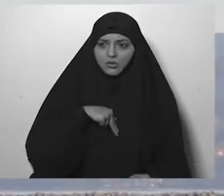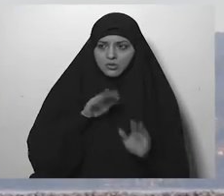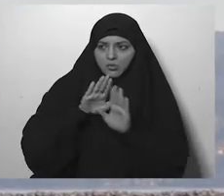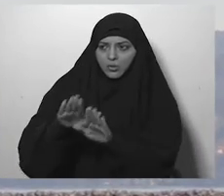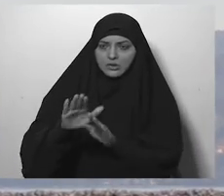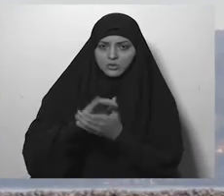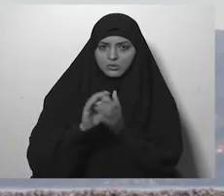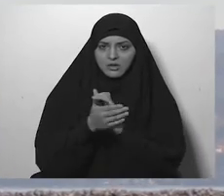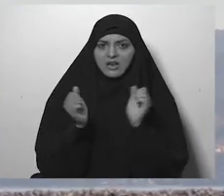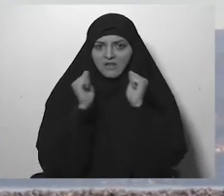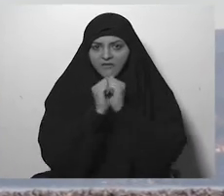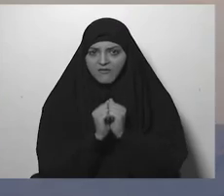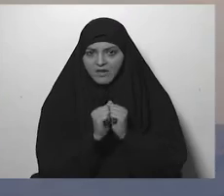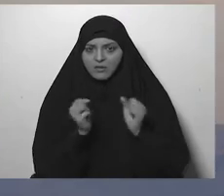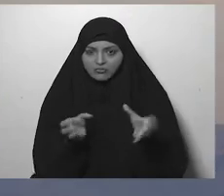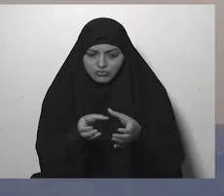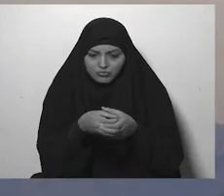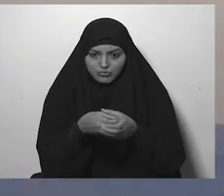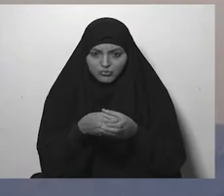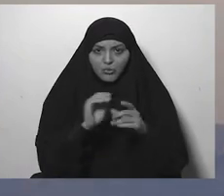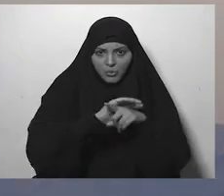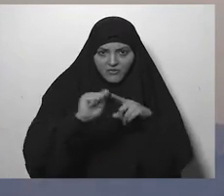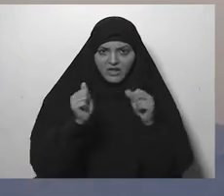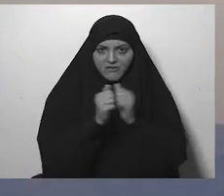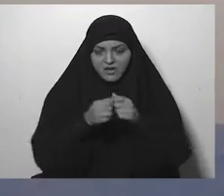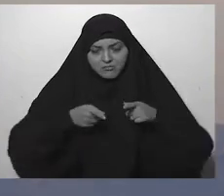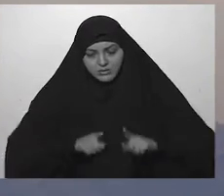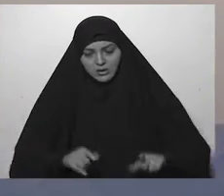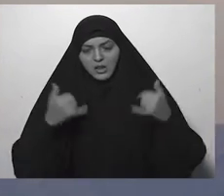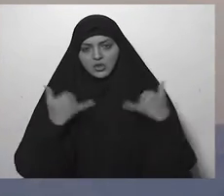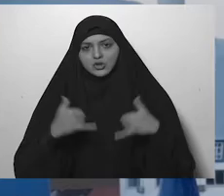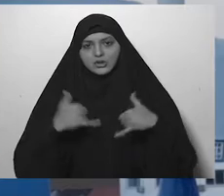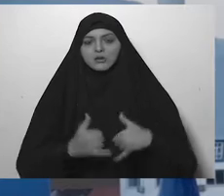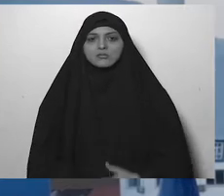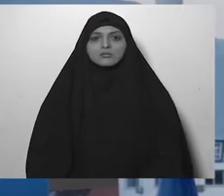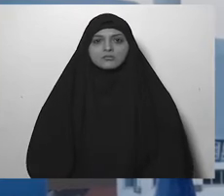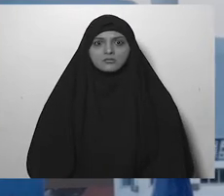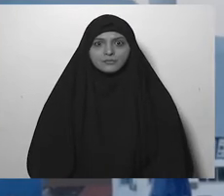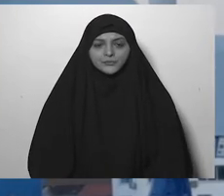protection sociale avec le travail en commun qu'on fera avec les autorités algériennes.